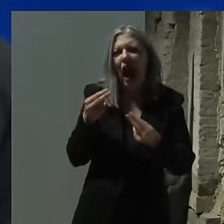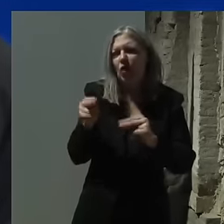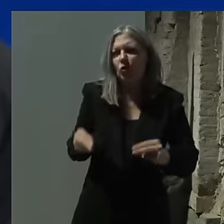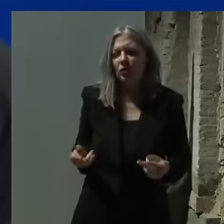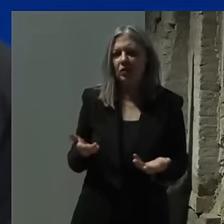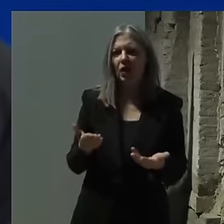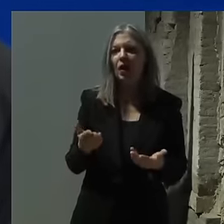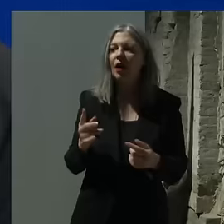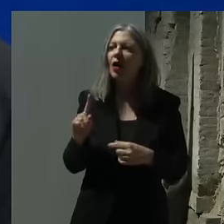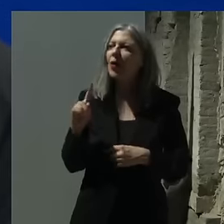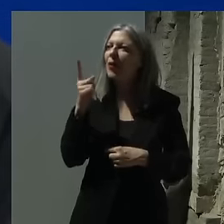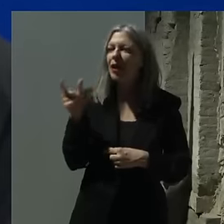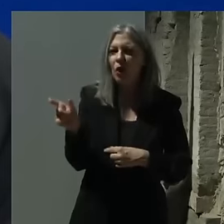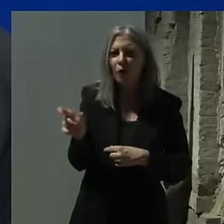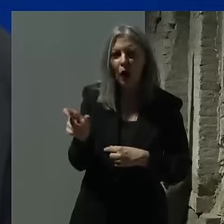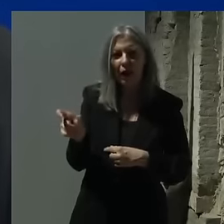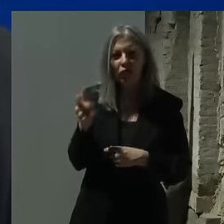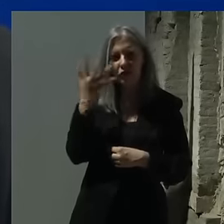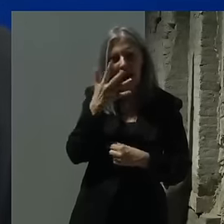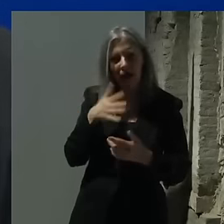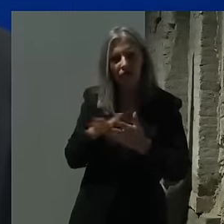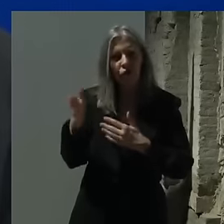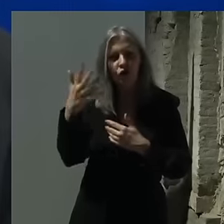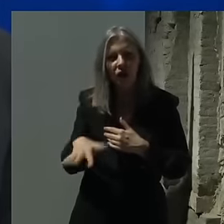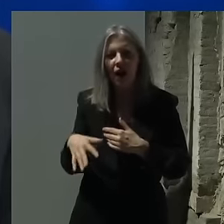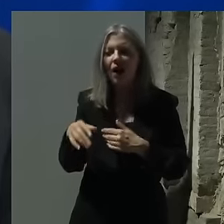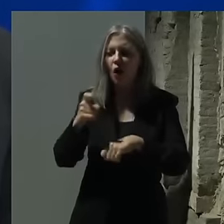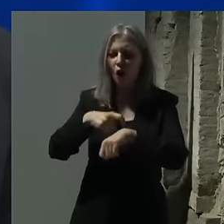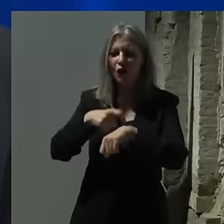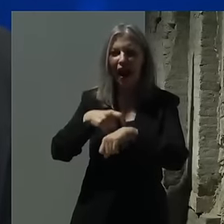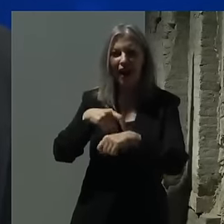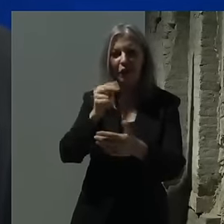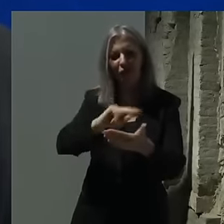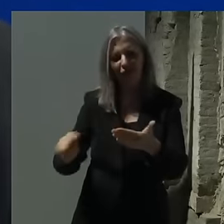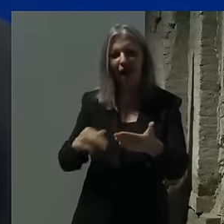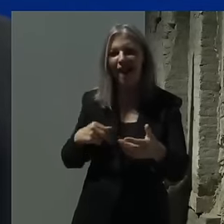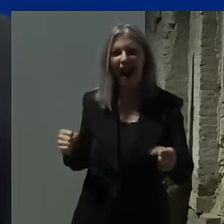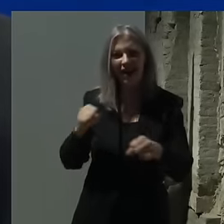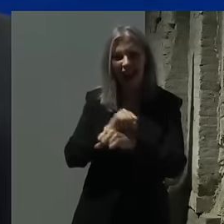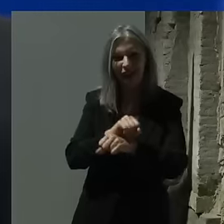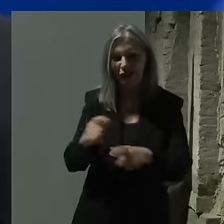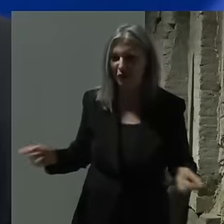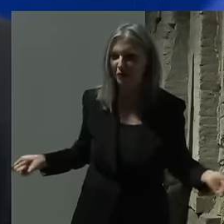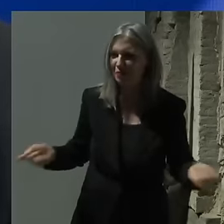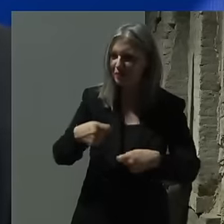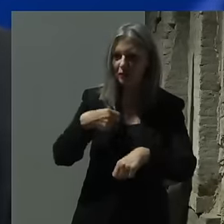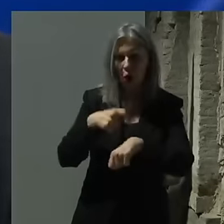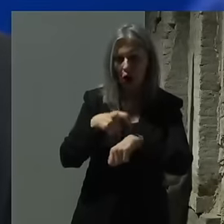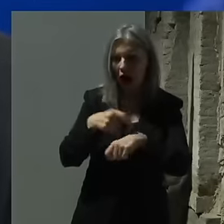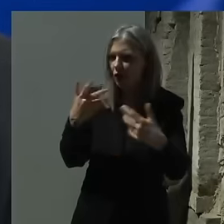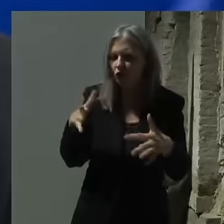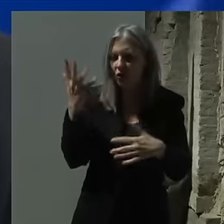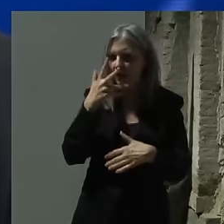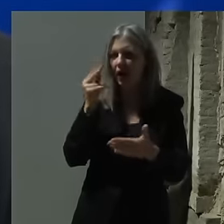questo caso è stato l'orario scritto su un verbale, l'orario del mio arresto. È un'altra cosa che non riesco a